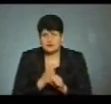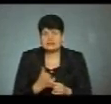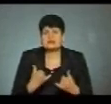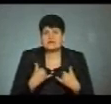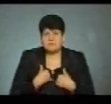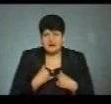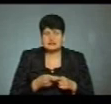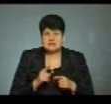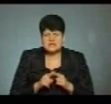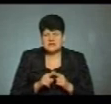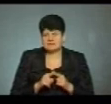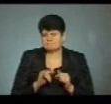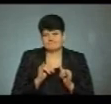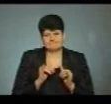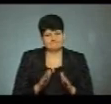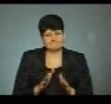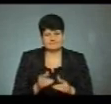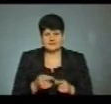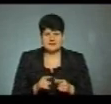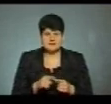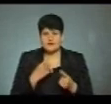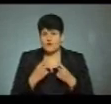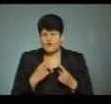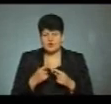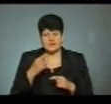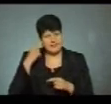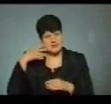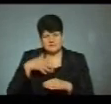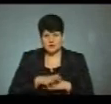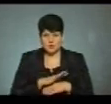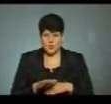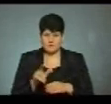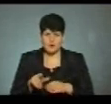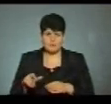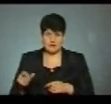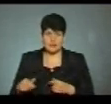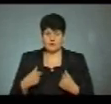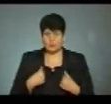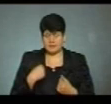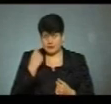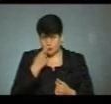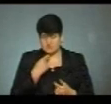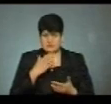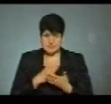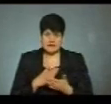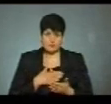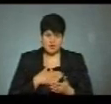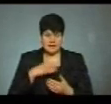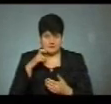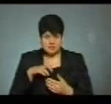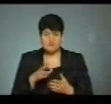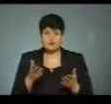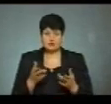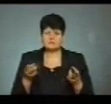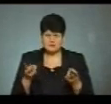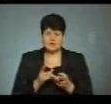це низько, і це говорять тільки несвідомі громадяни. В мене особисто є моя держава, за яку варто